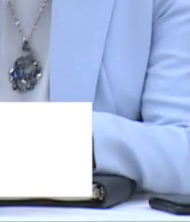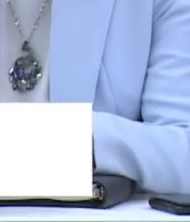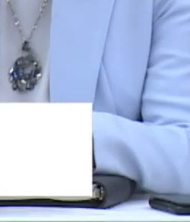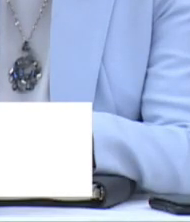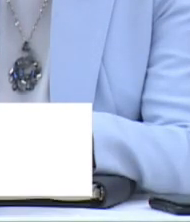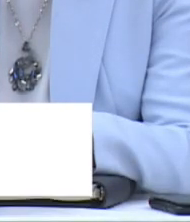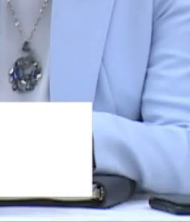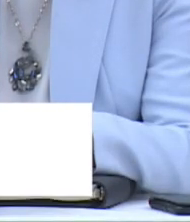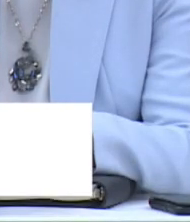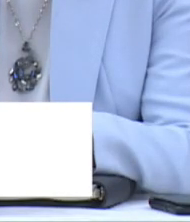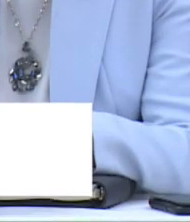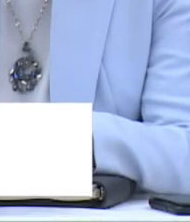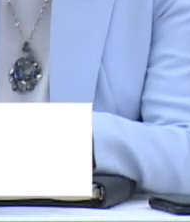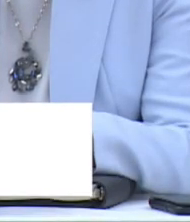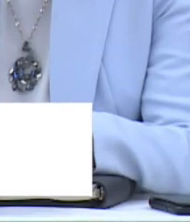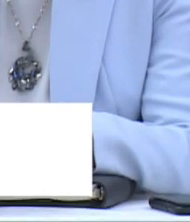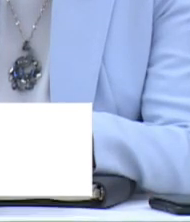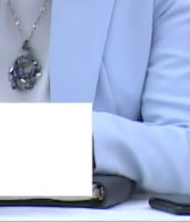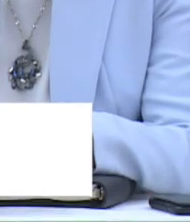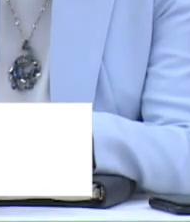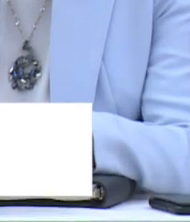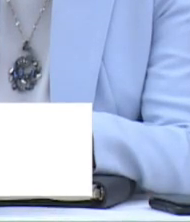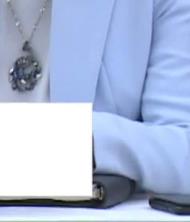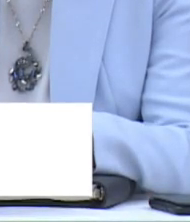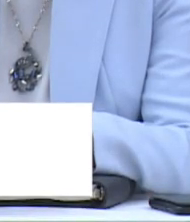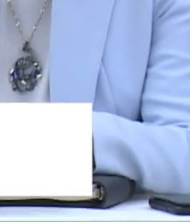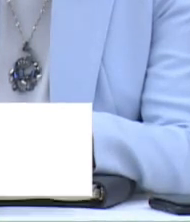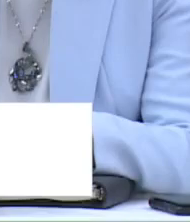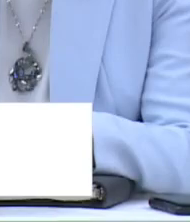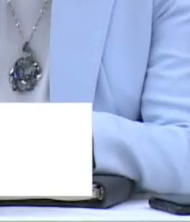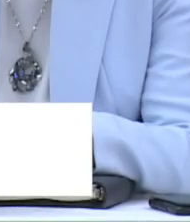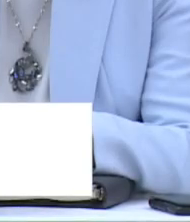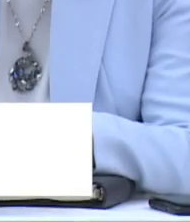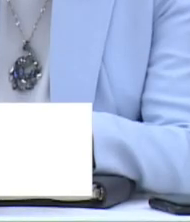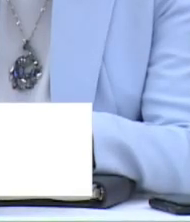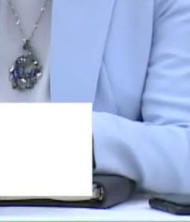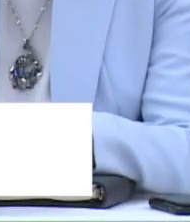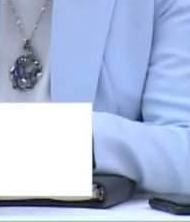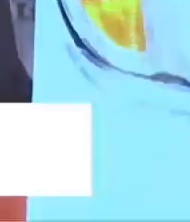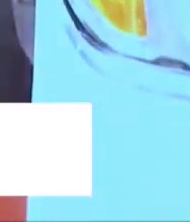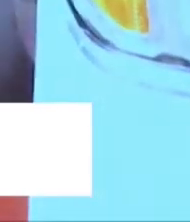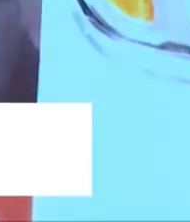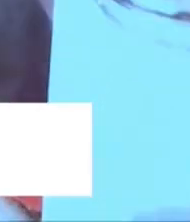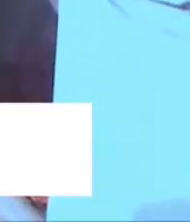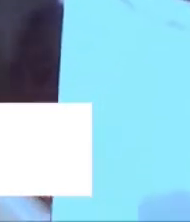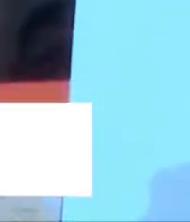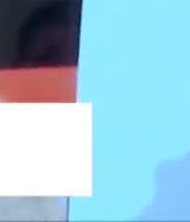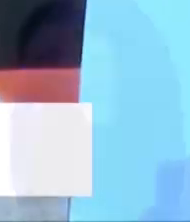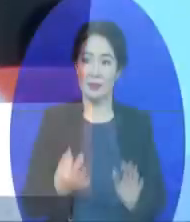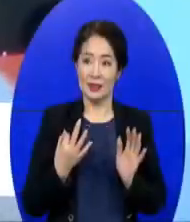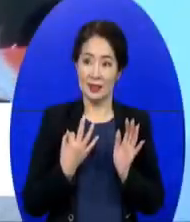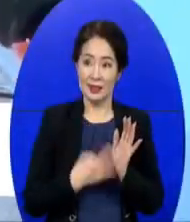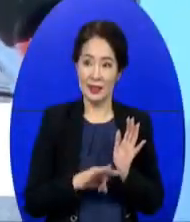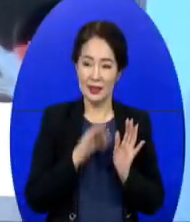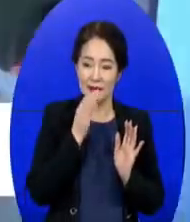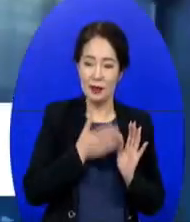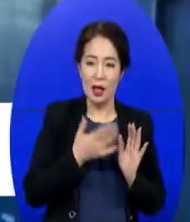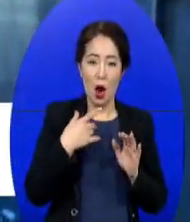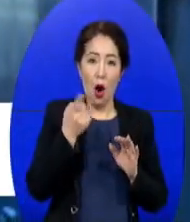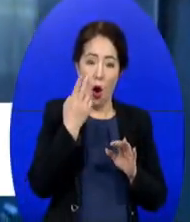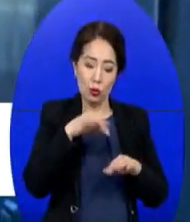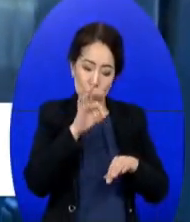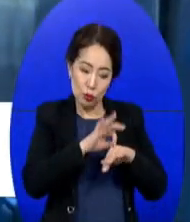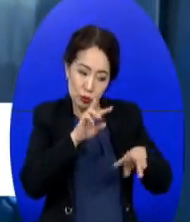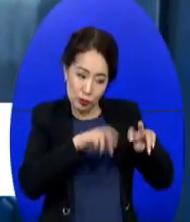бол нэмэгдэж байна. Тэгээ хамгийн өндөр хувь нь бол 80-аас дээш насны бүлэгт байна. Халдвар төвчин судлалын үндэсний төвийн мэдээлснээр